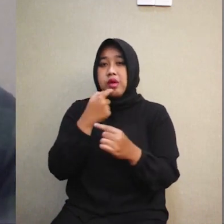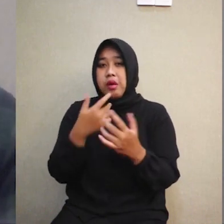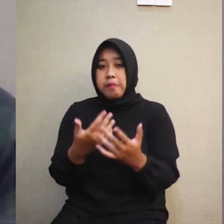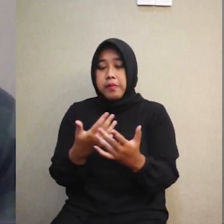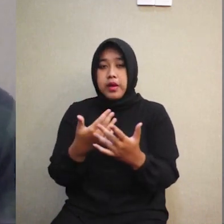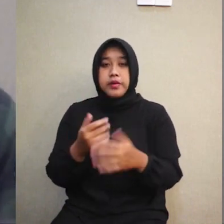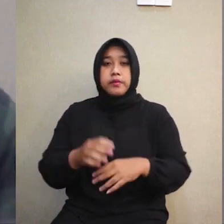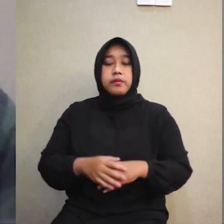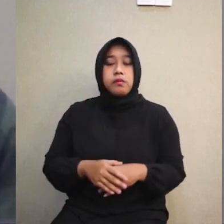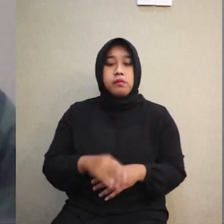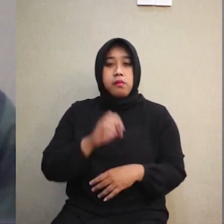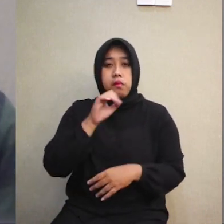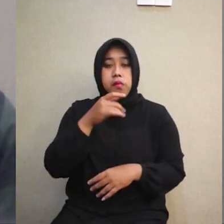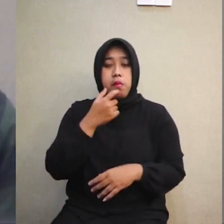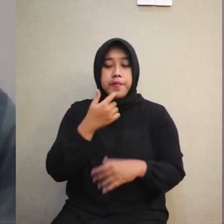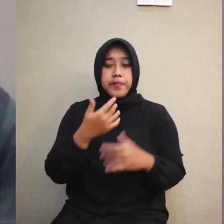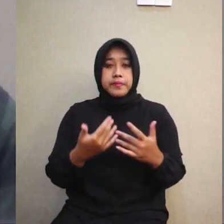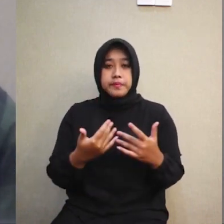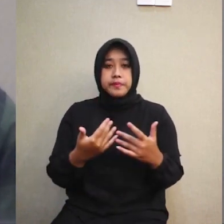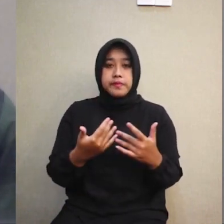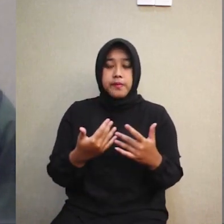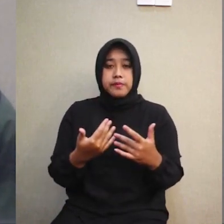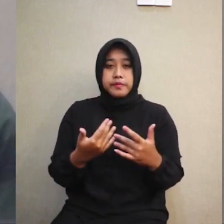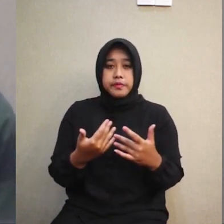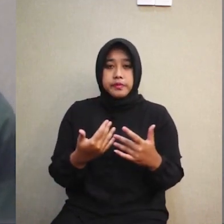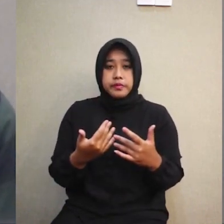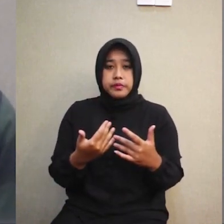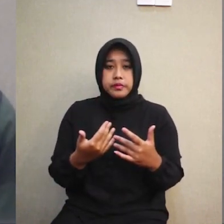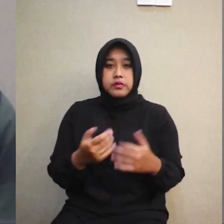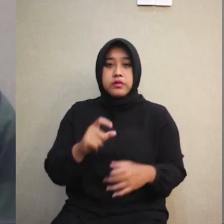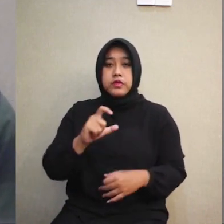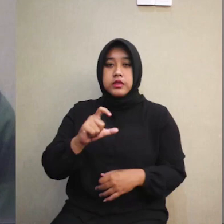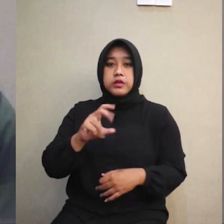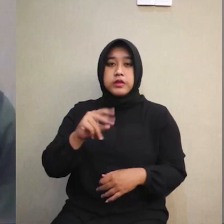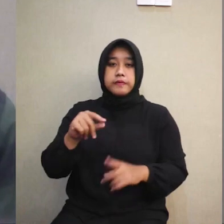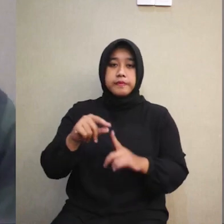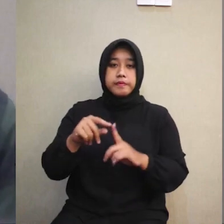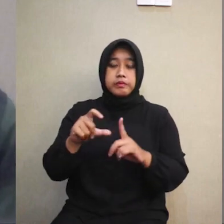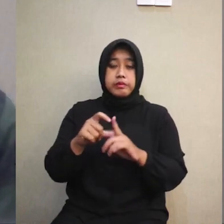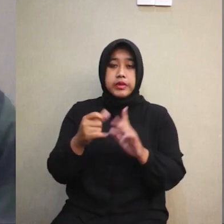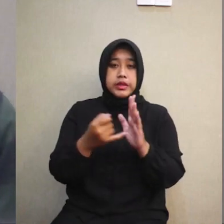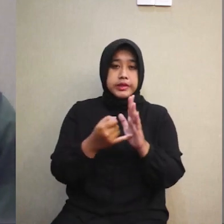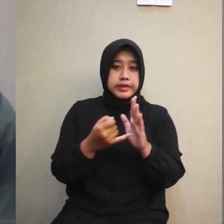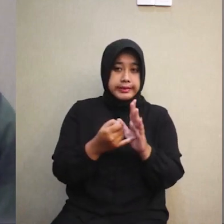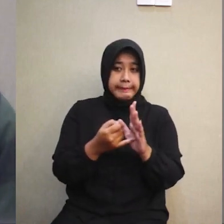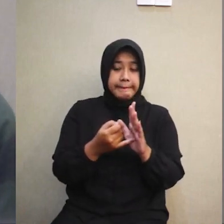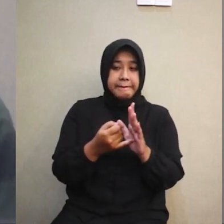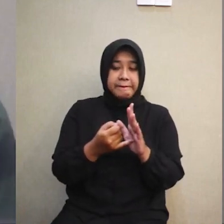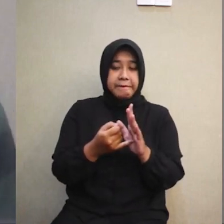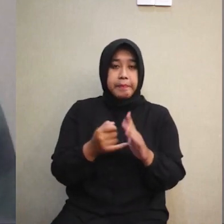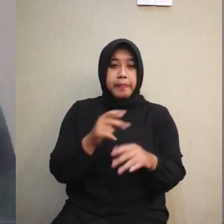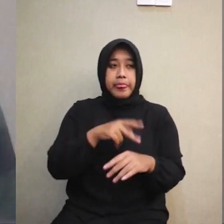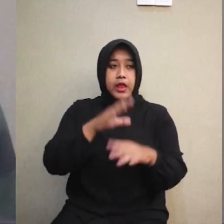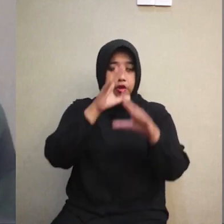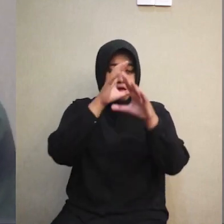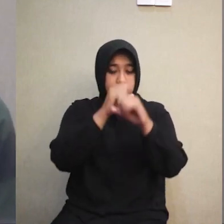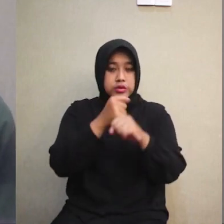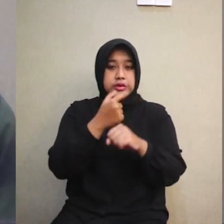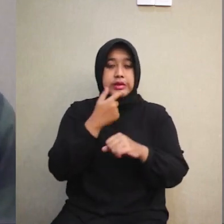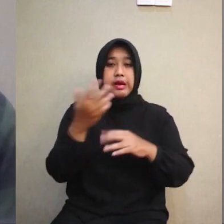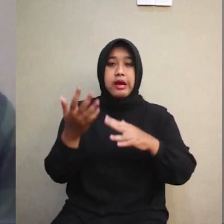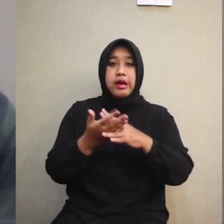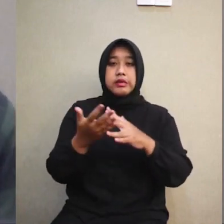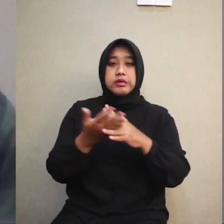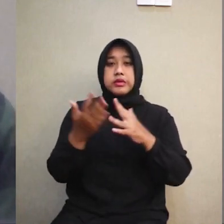yang dibicarakan di dalam crvd itu sendiri jadi kita menyoroti soal akses